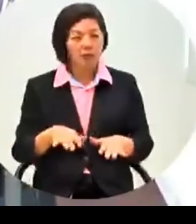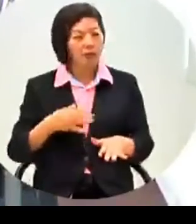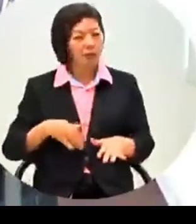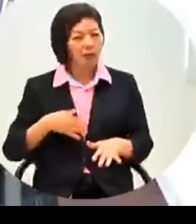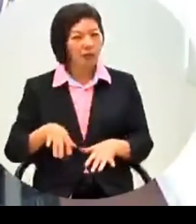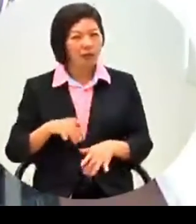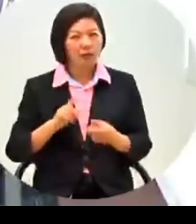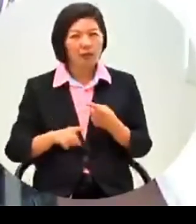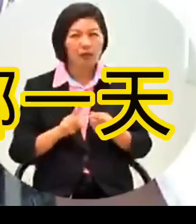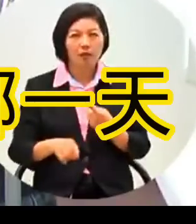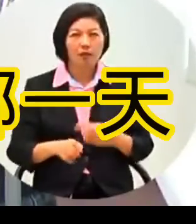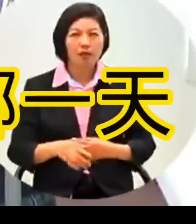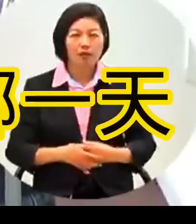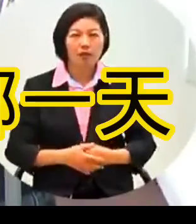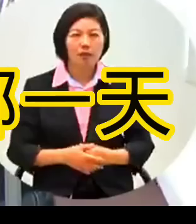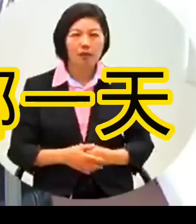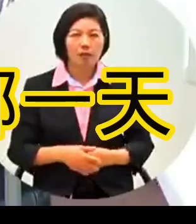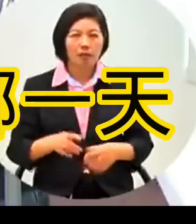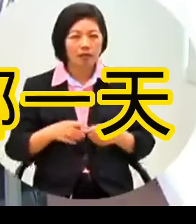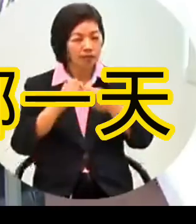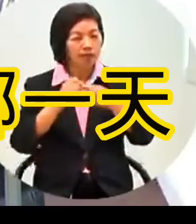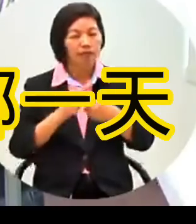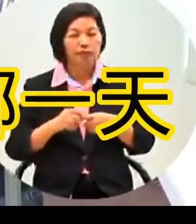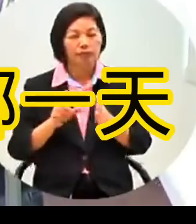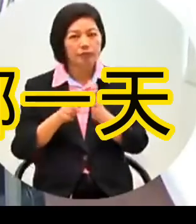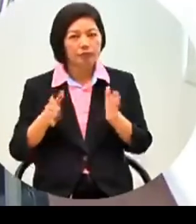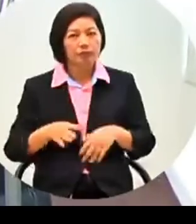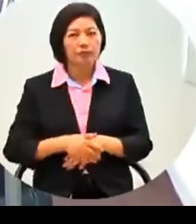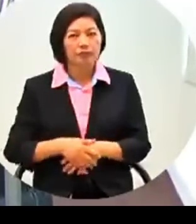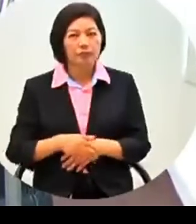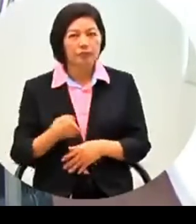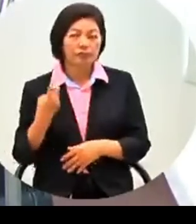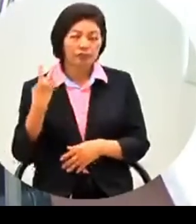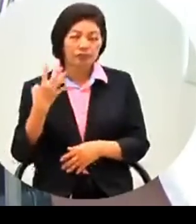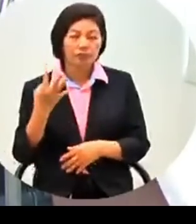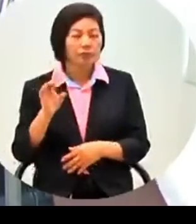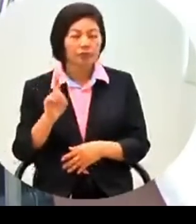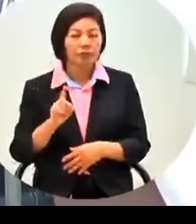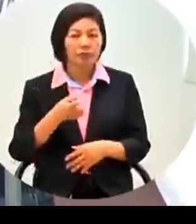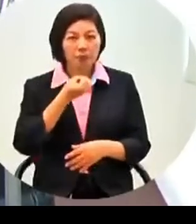陈市长， 就知道。 第一时间，你还是没有讲出哪一天。第二个问题，